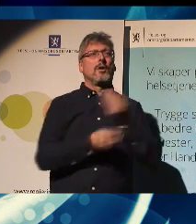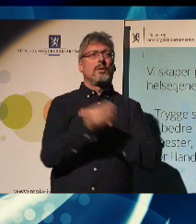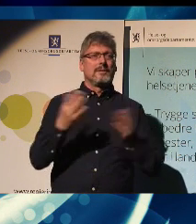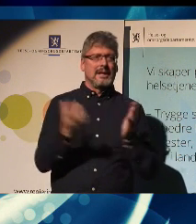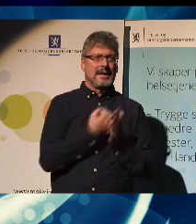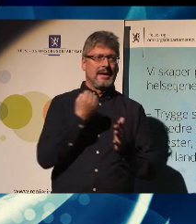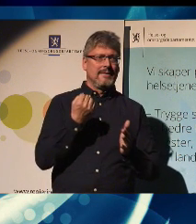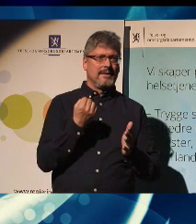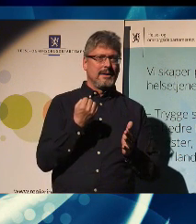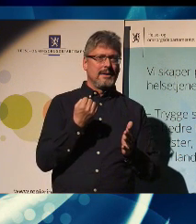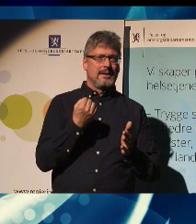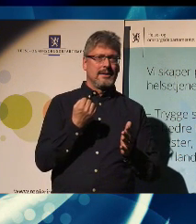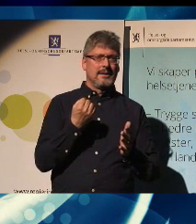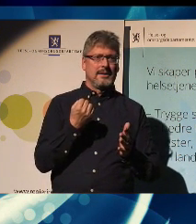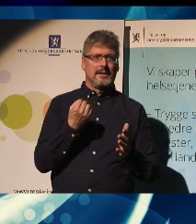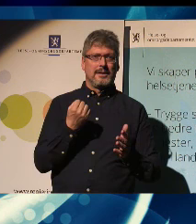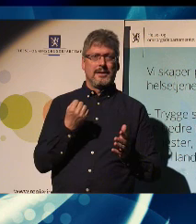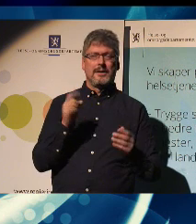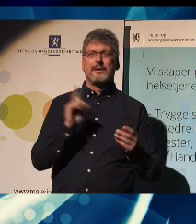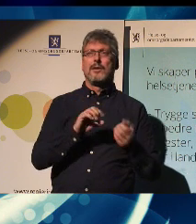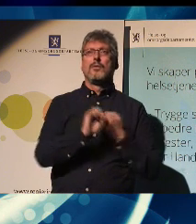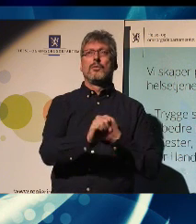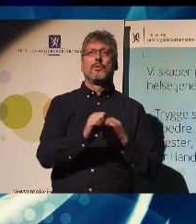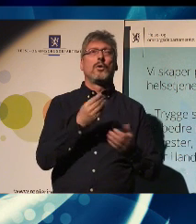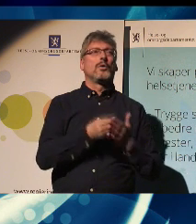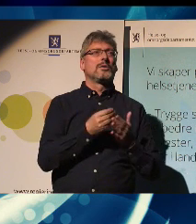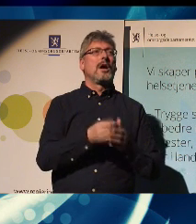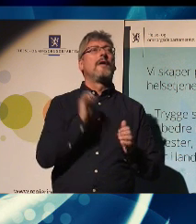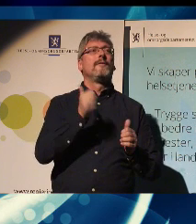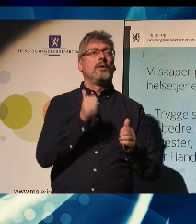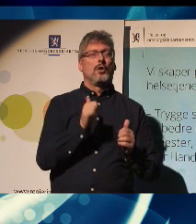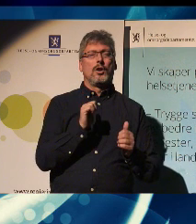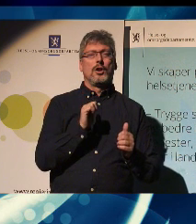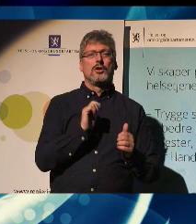som unngåtte kostnader. At du setter inn tidlig